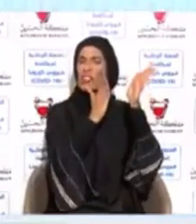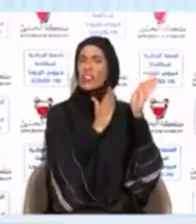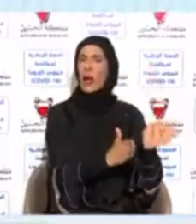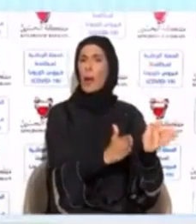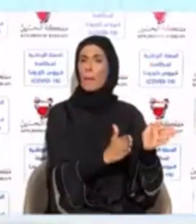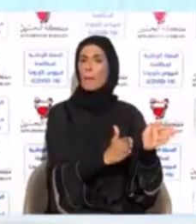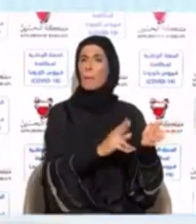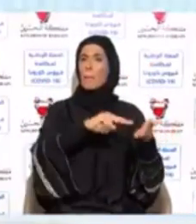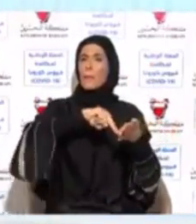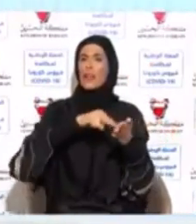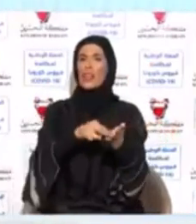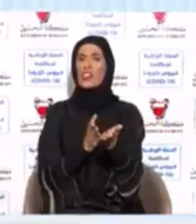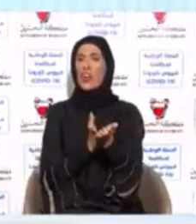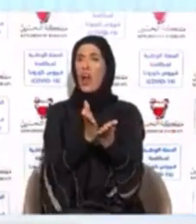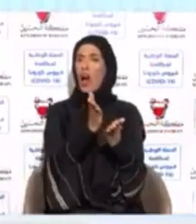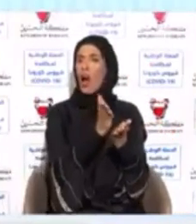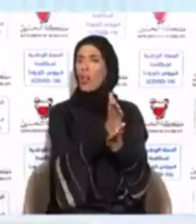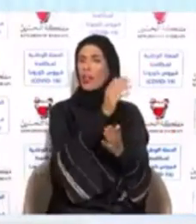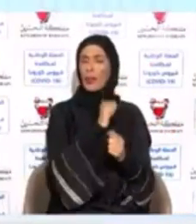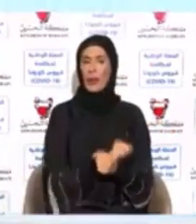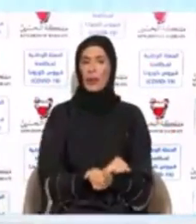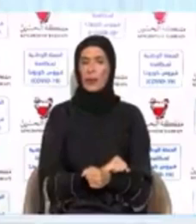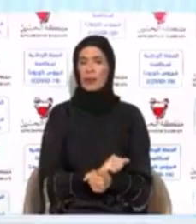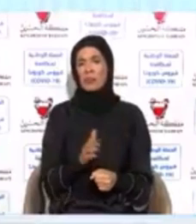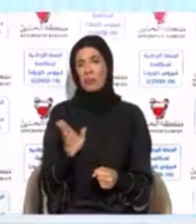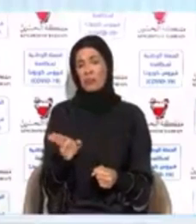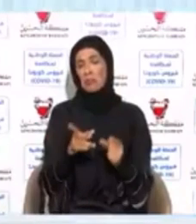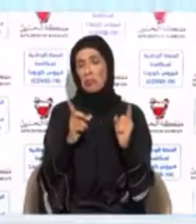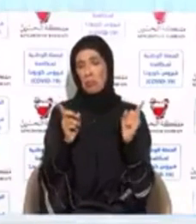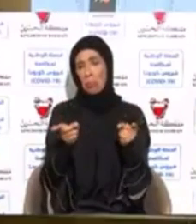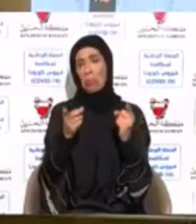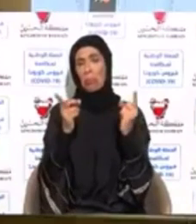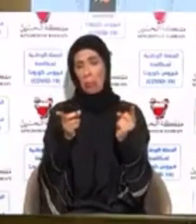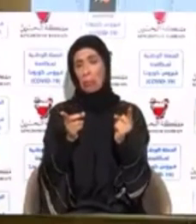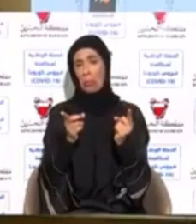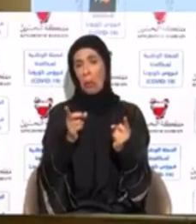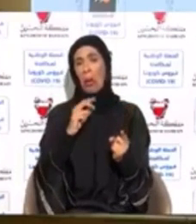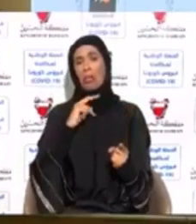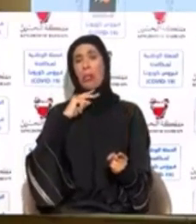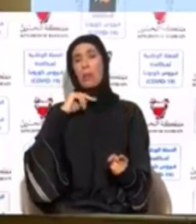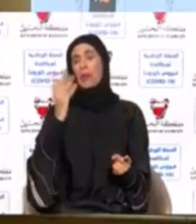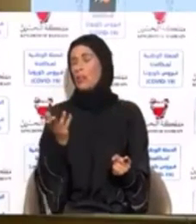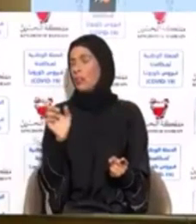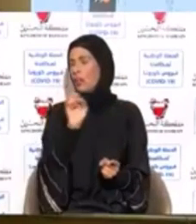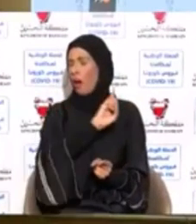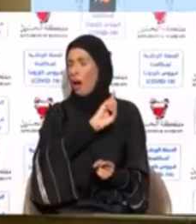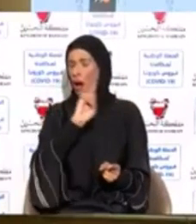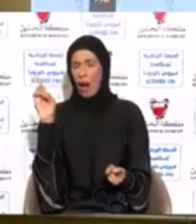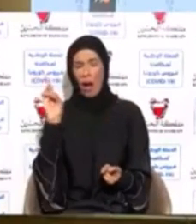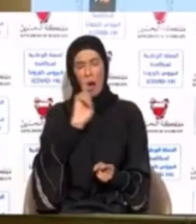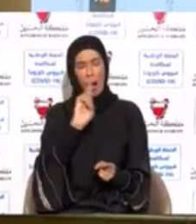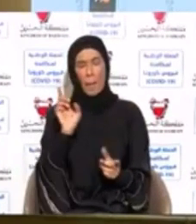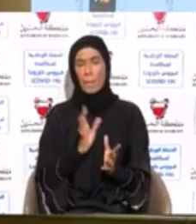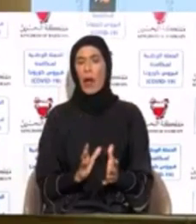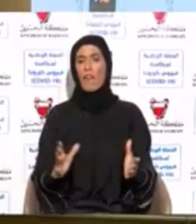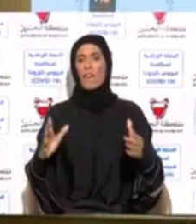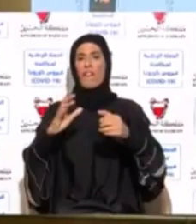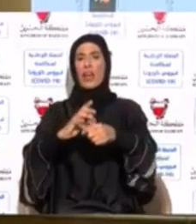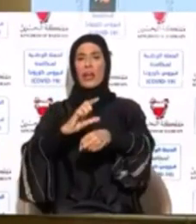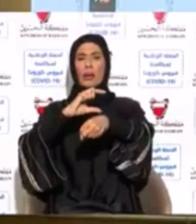الاحترازية والشعور بأن الأمور أصبحت طبيعية. ونحن كفريق